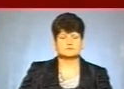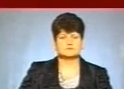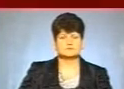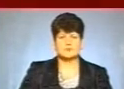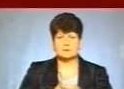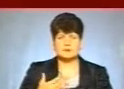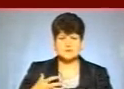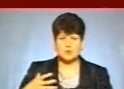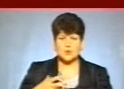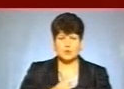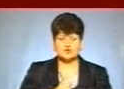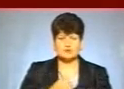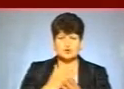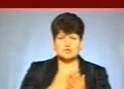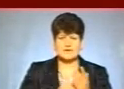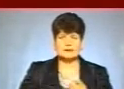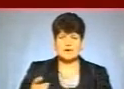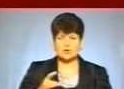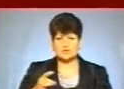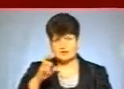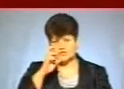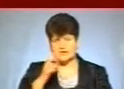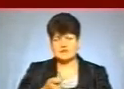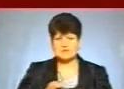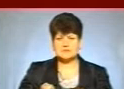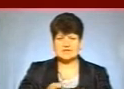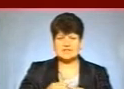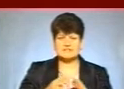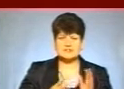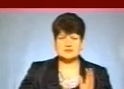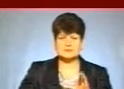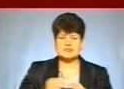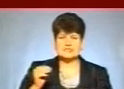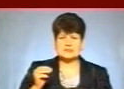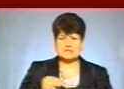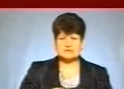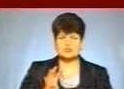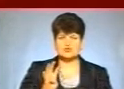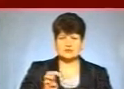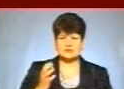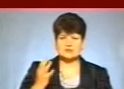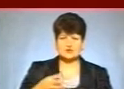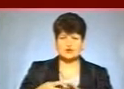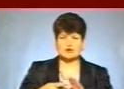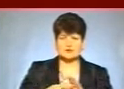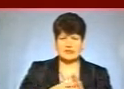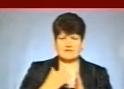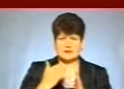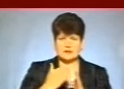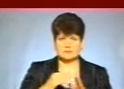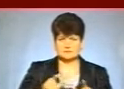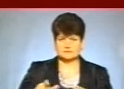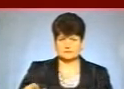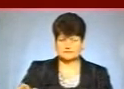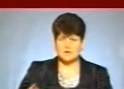Ми скорочуємо штат районних державних адміністрацій на 18 449 позицій. Поки в